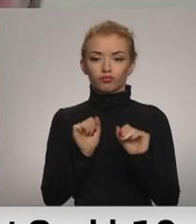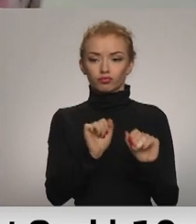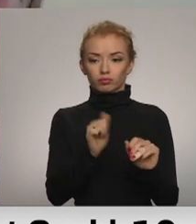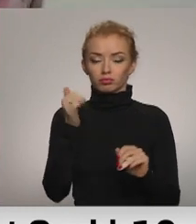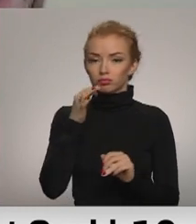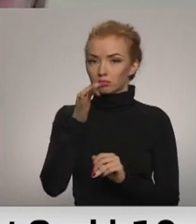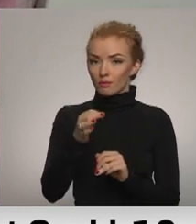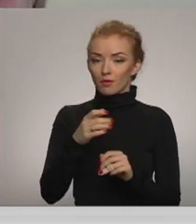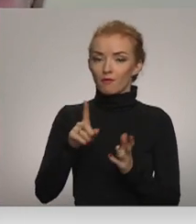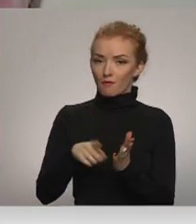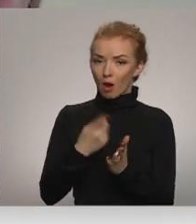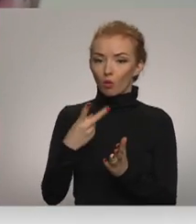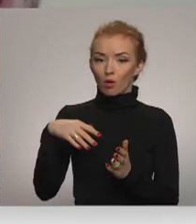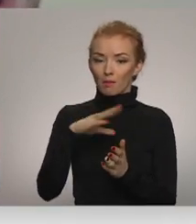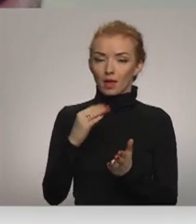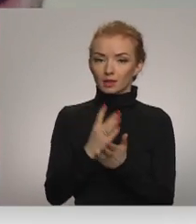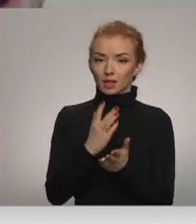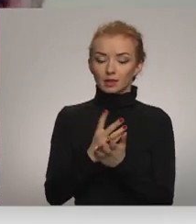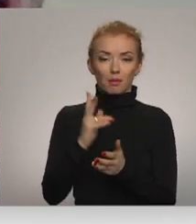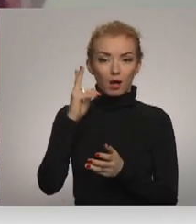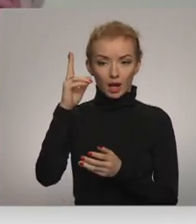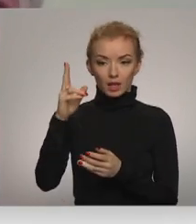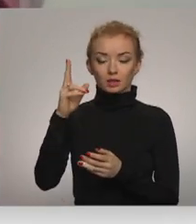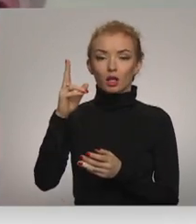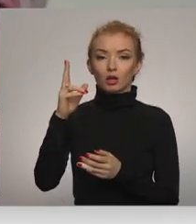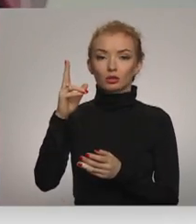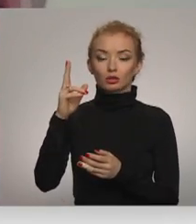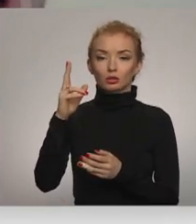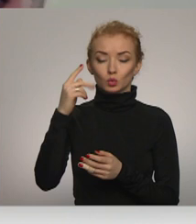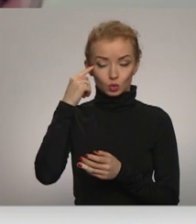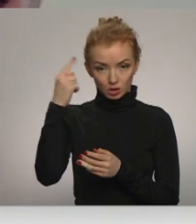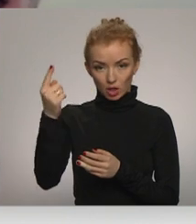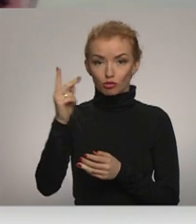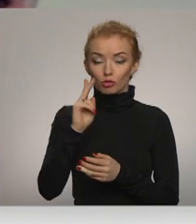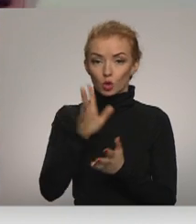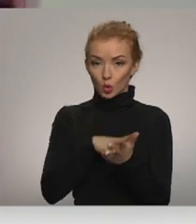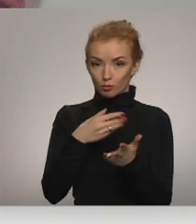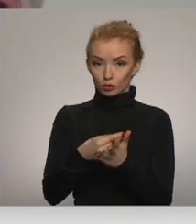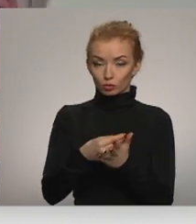Tas, ko vēl mēs esam tā pārliecinoši uzzinājuši kopš